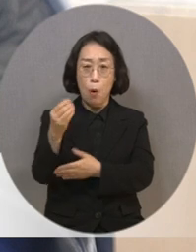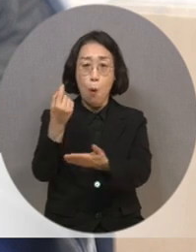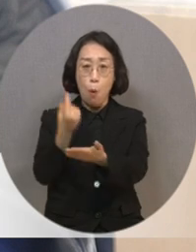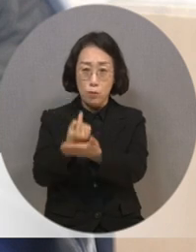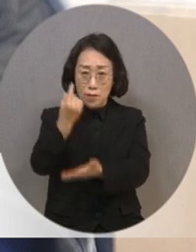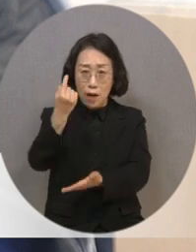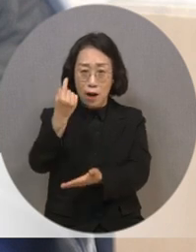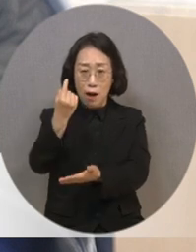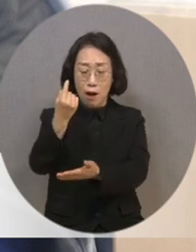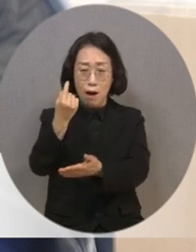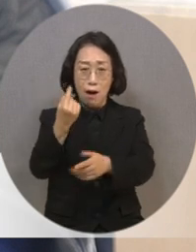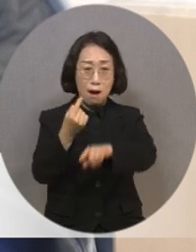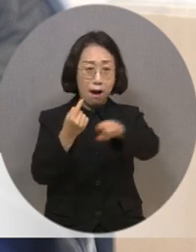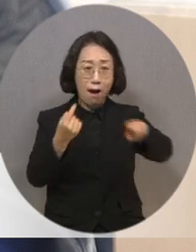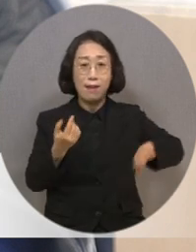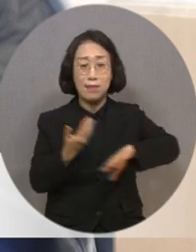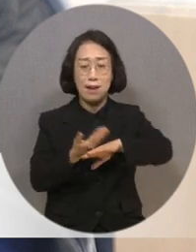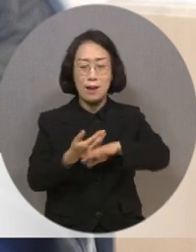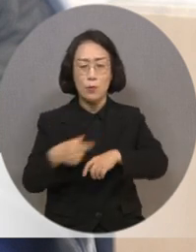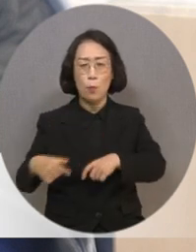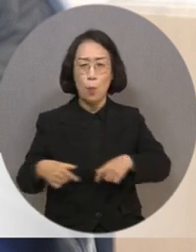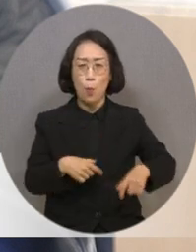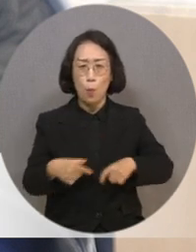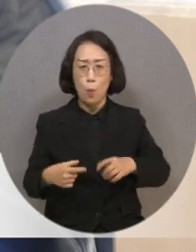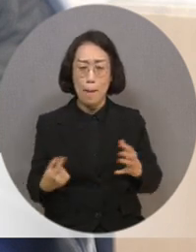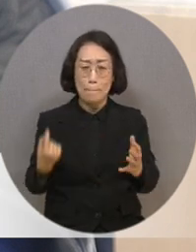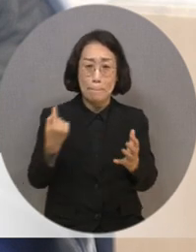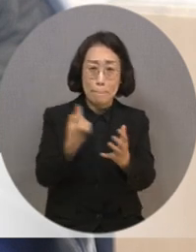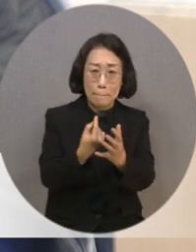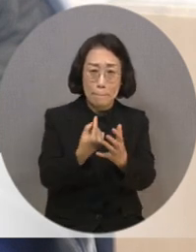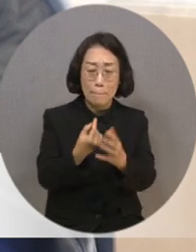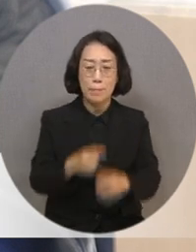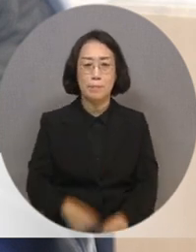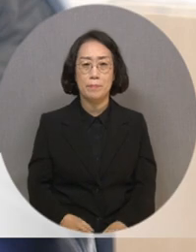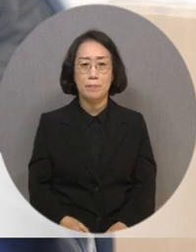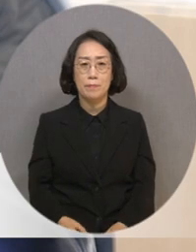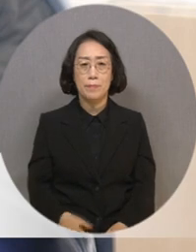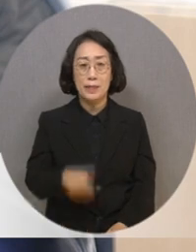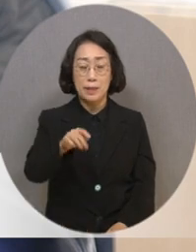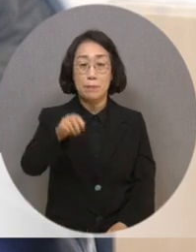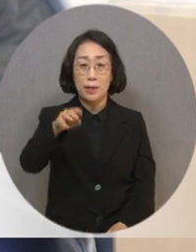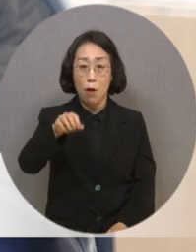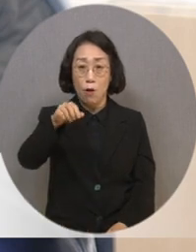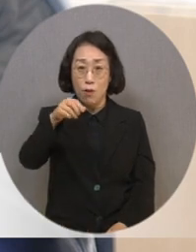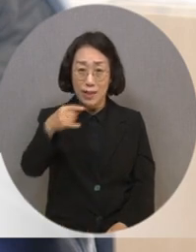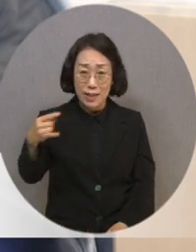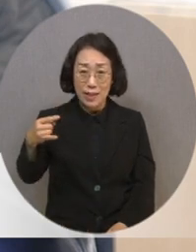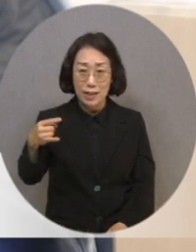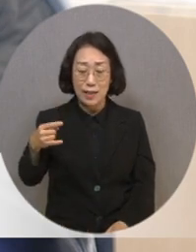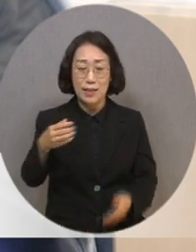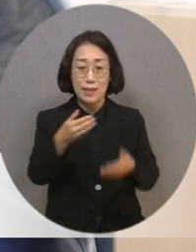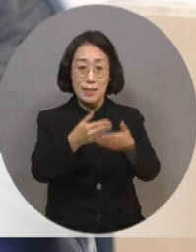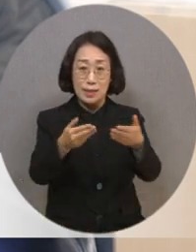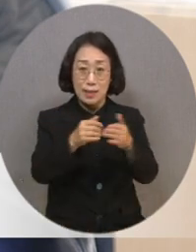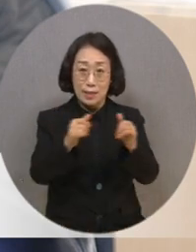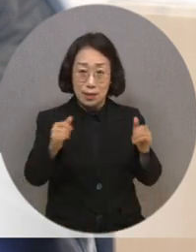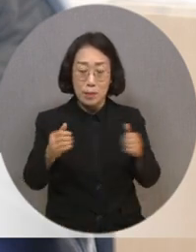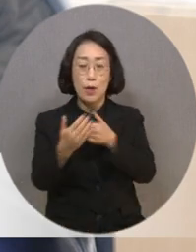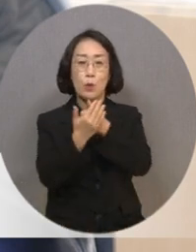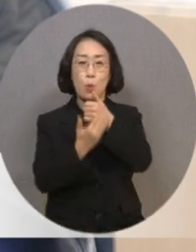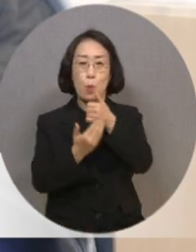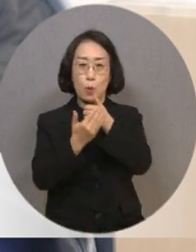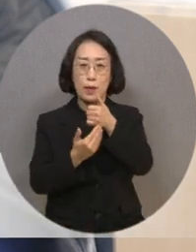저 혼자뿐이라서 이게 많이 망설였거든요. 그래서 이제 우리 김경희 작가님이 그래도 이제 연기를 줘가지고